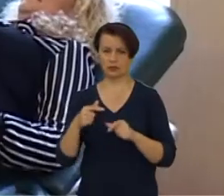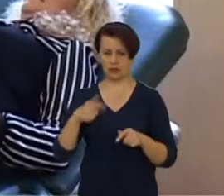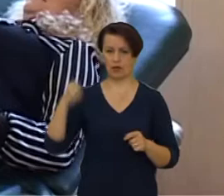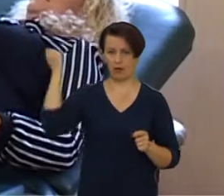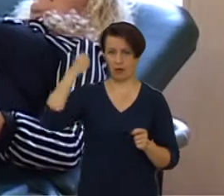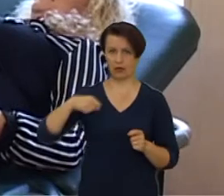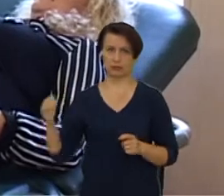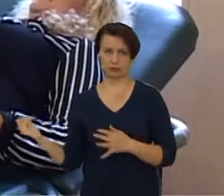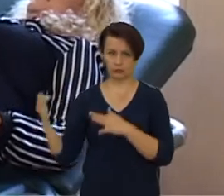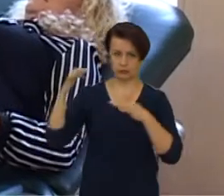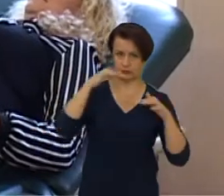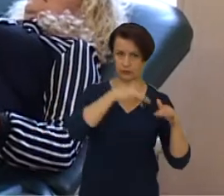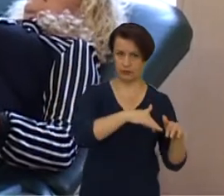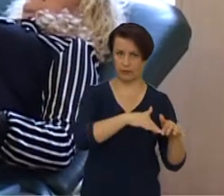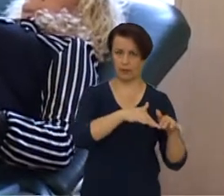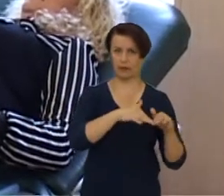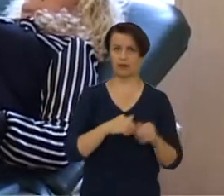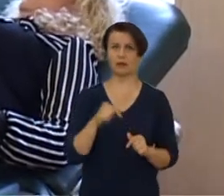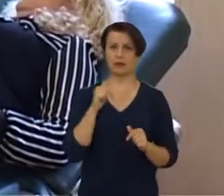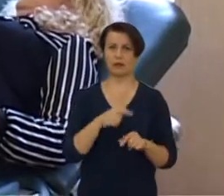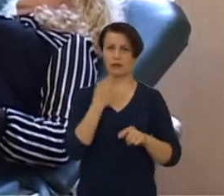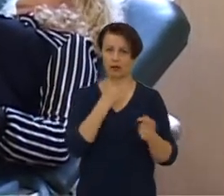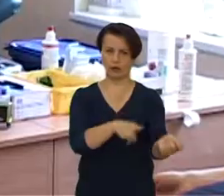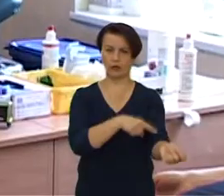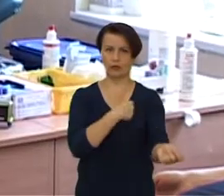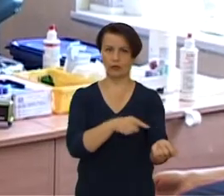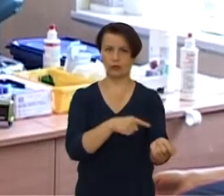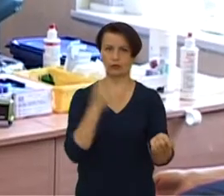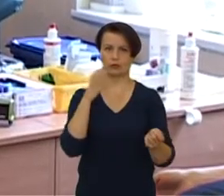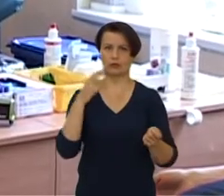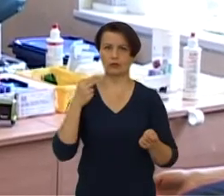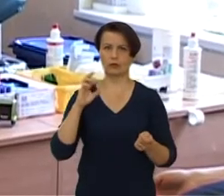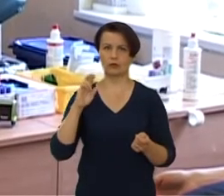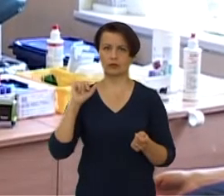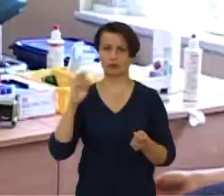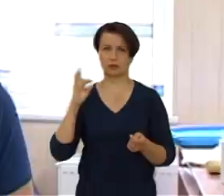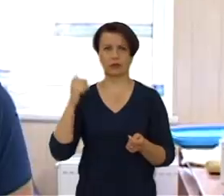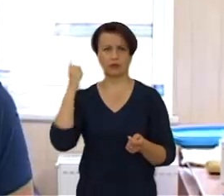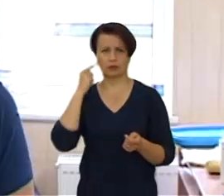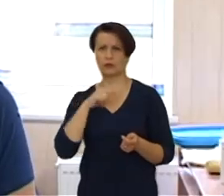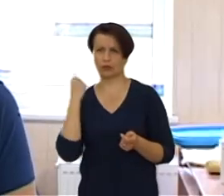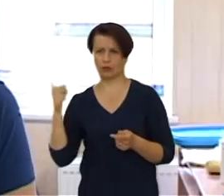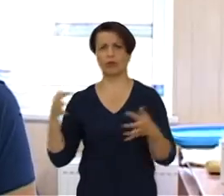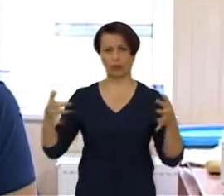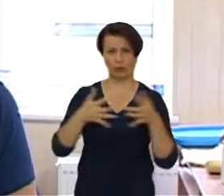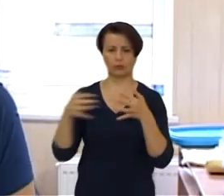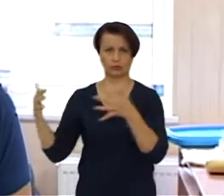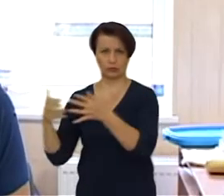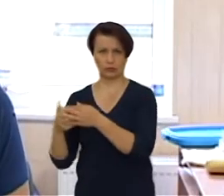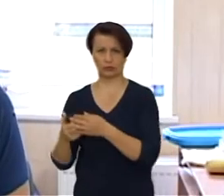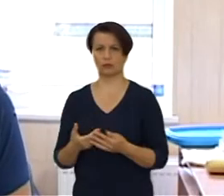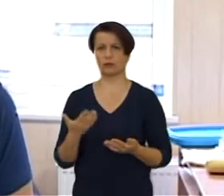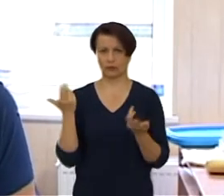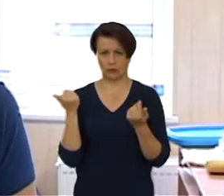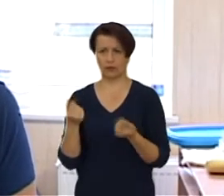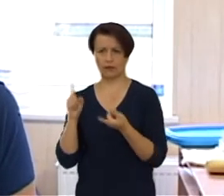metais įsilieja į šią akciją, nors kraujo donorystės mes girdime daug kas